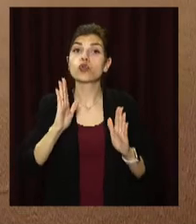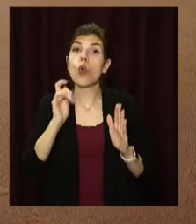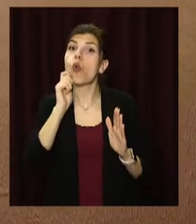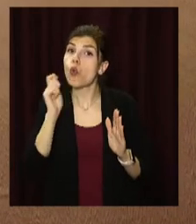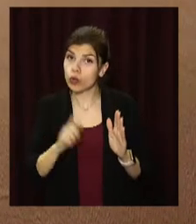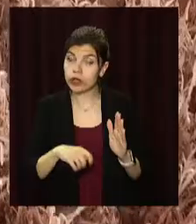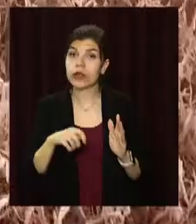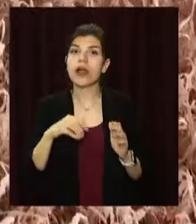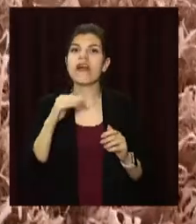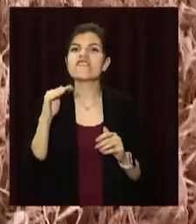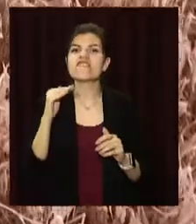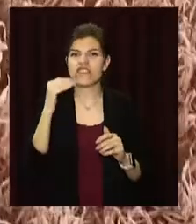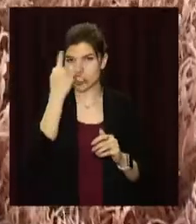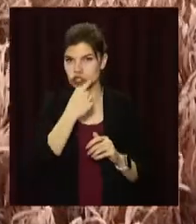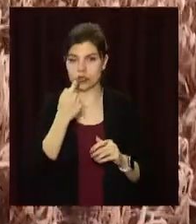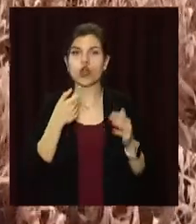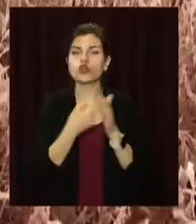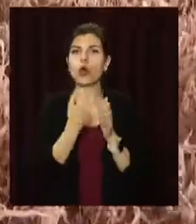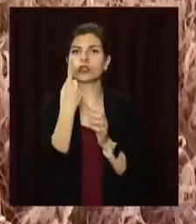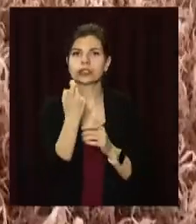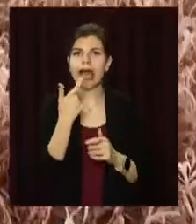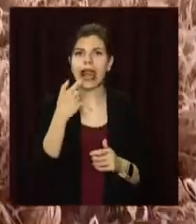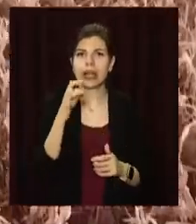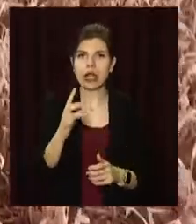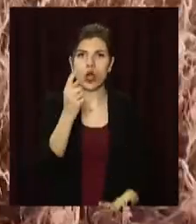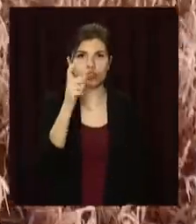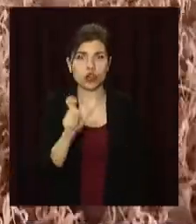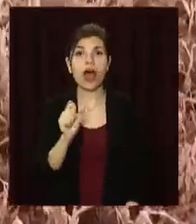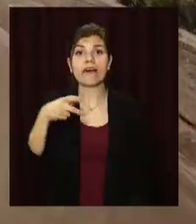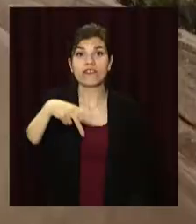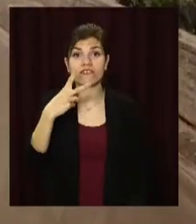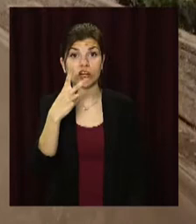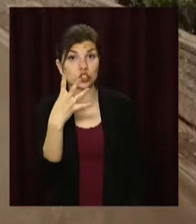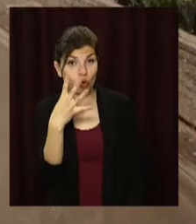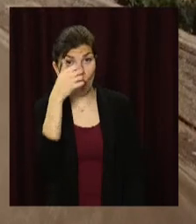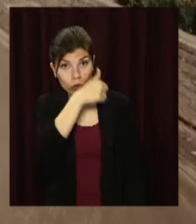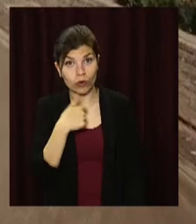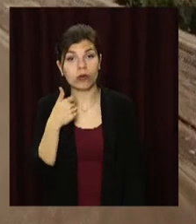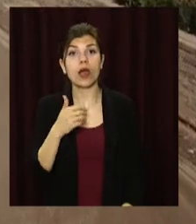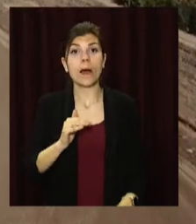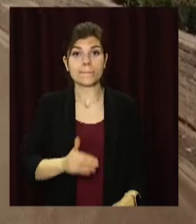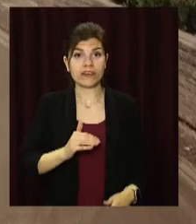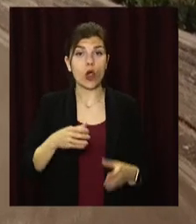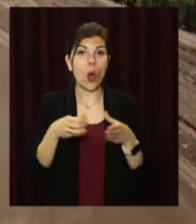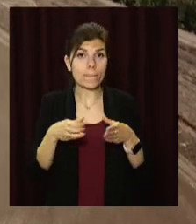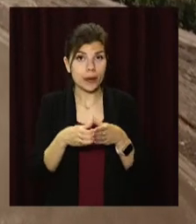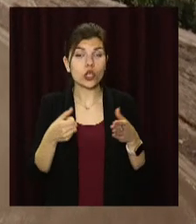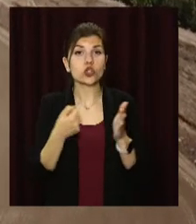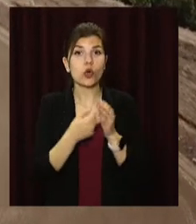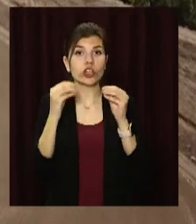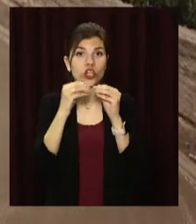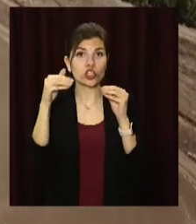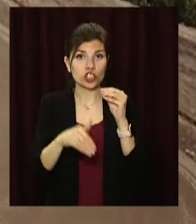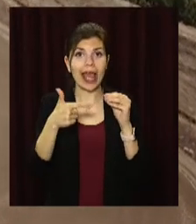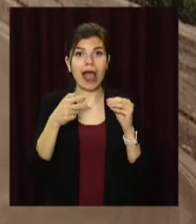українці, фізичні особи і лише до 100 гектарів на людину. А з 2024 року приватні компанії – до 10